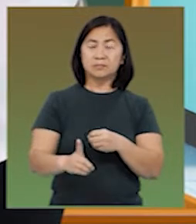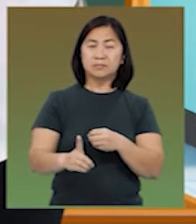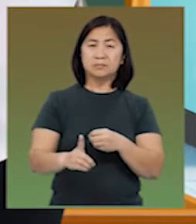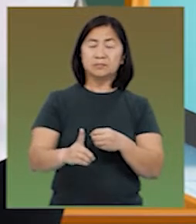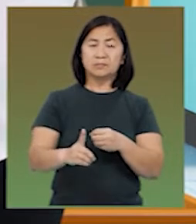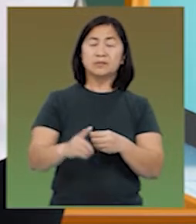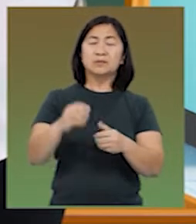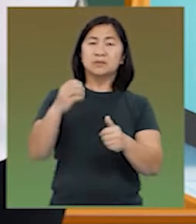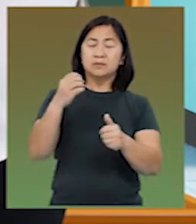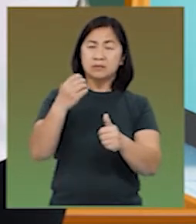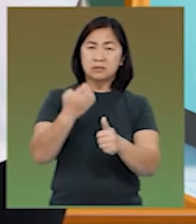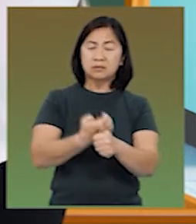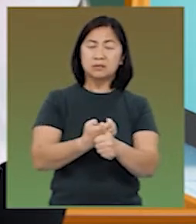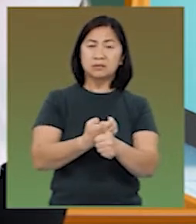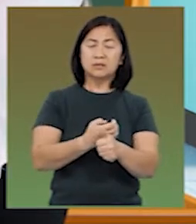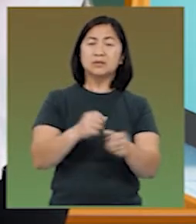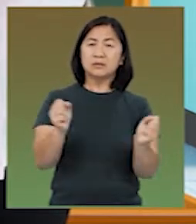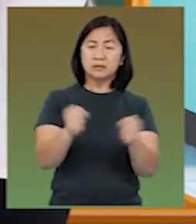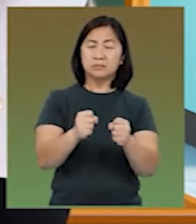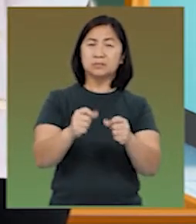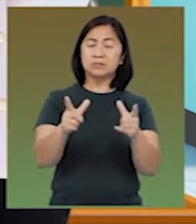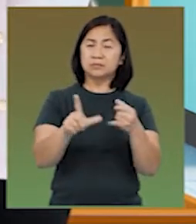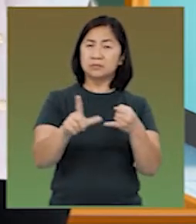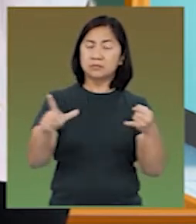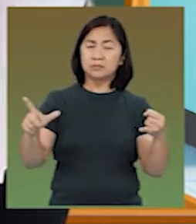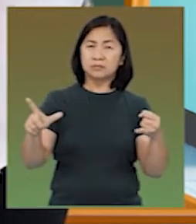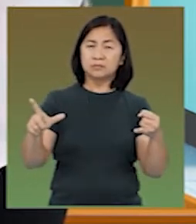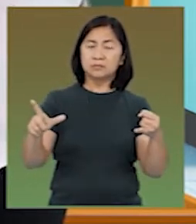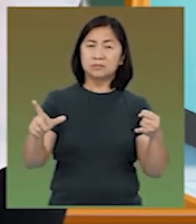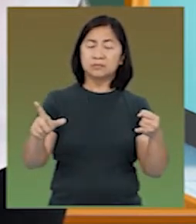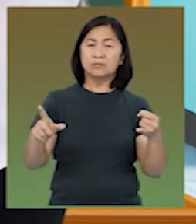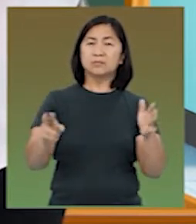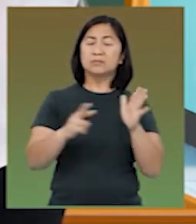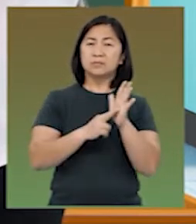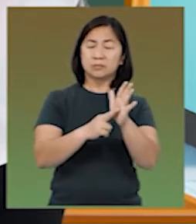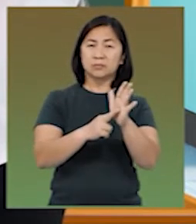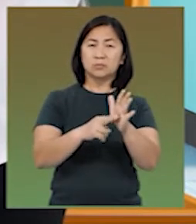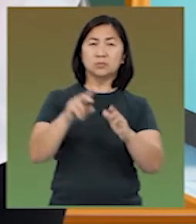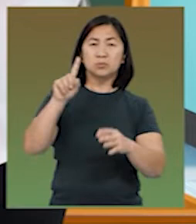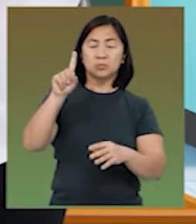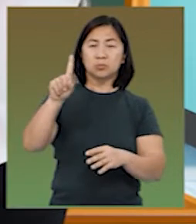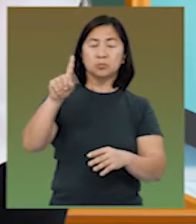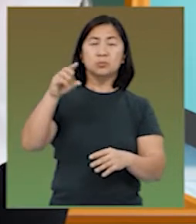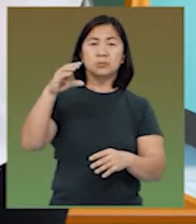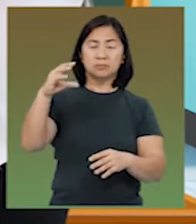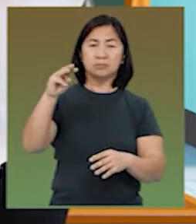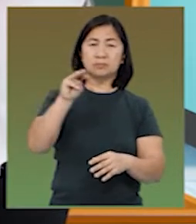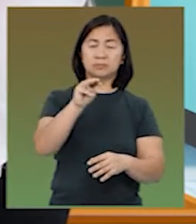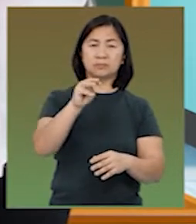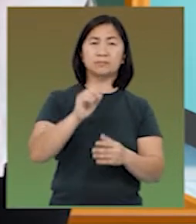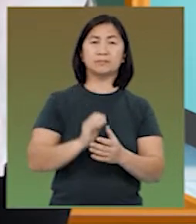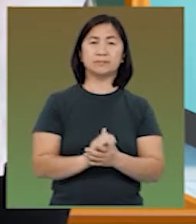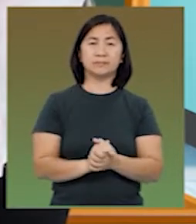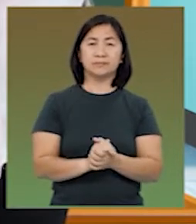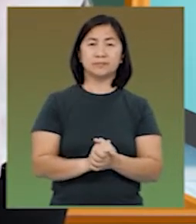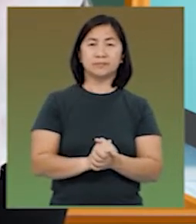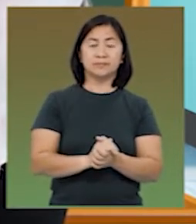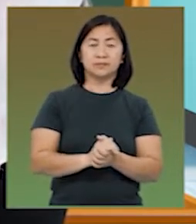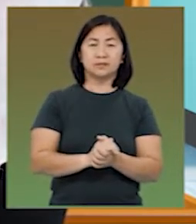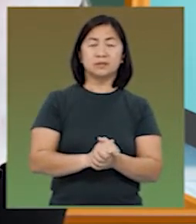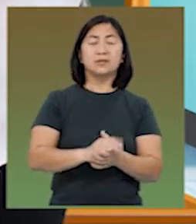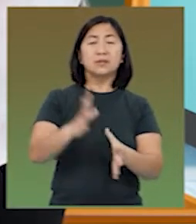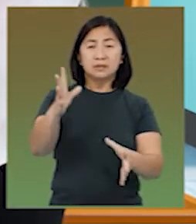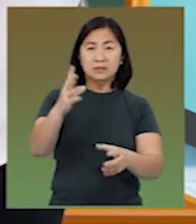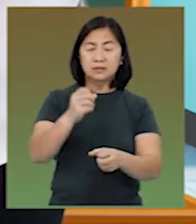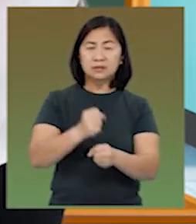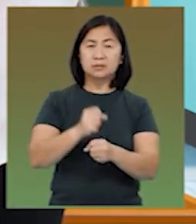bawat maliit na guhit represents 1 centimeter or 1 cm. Nakuha